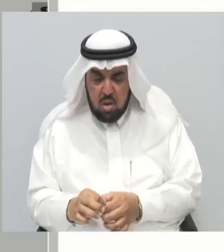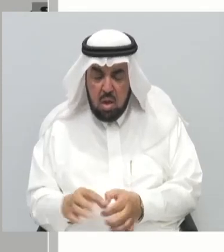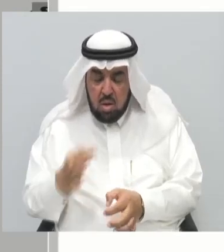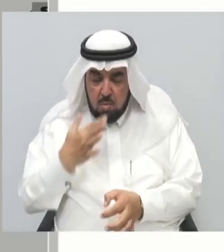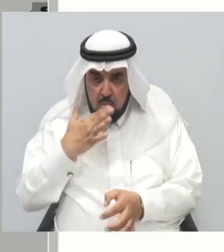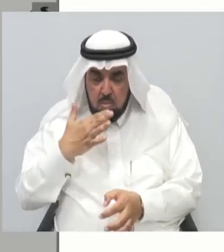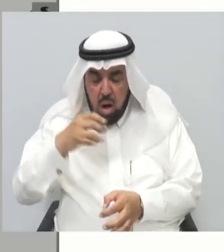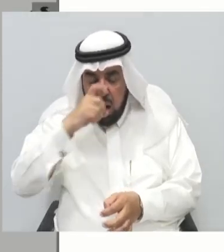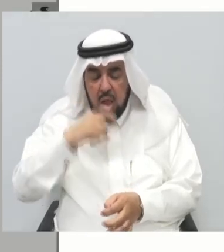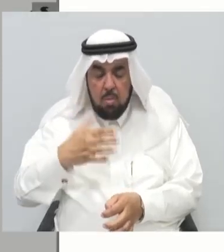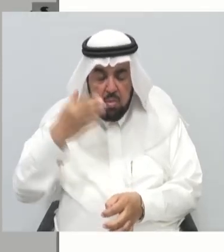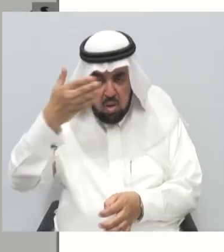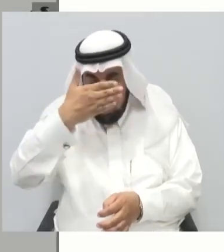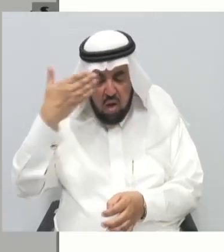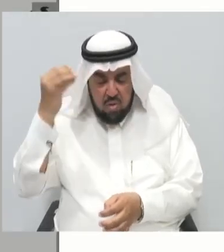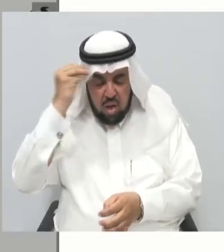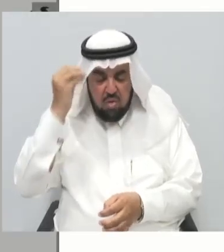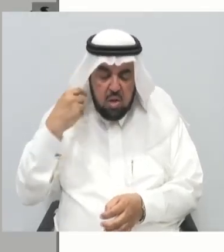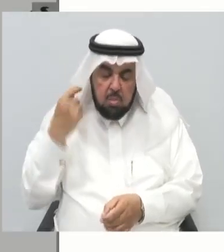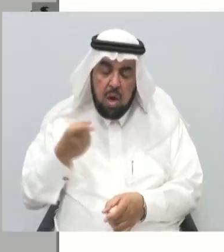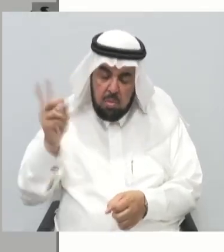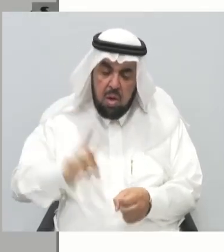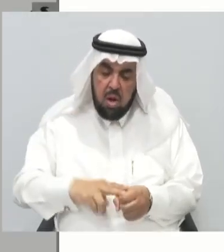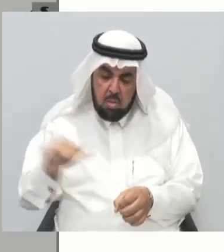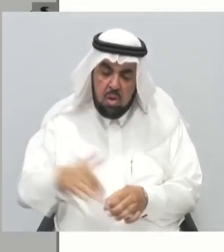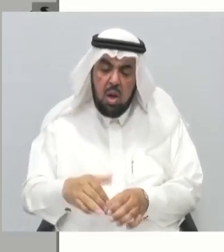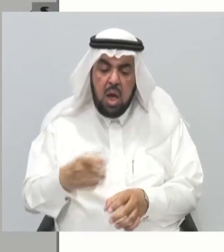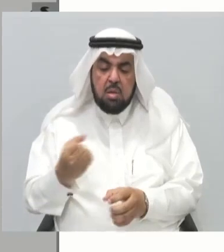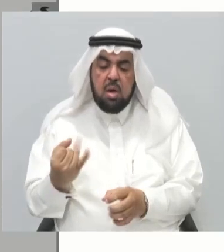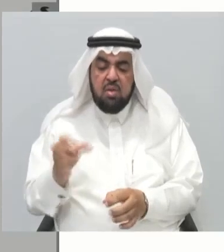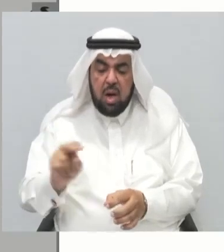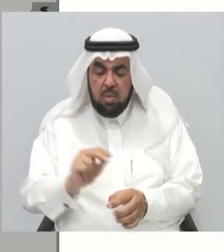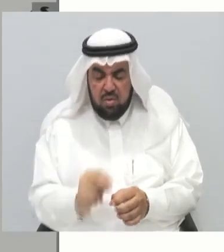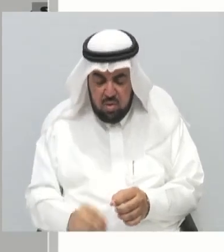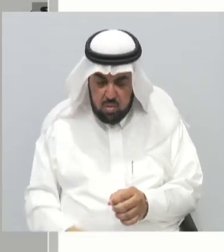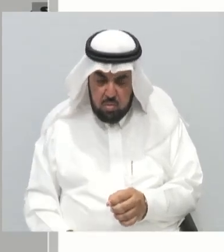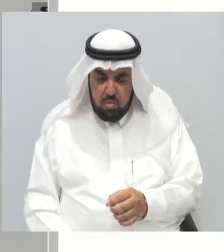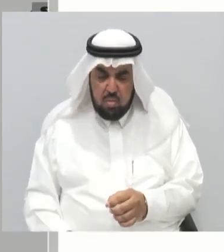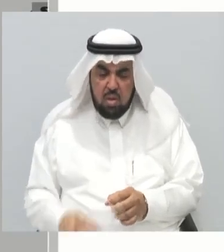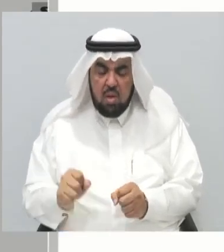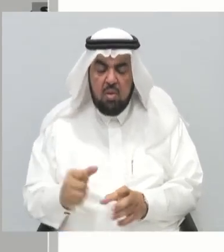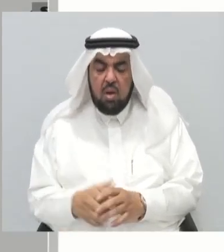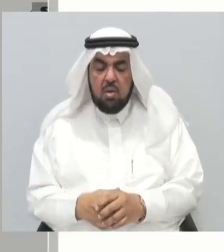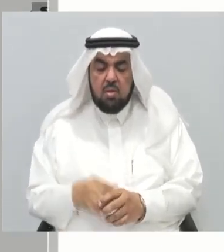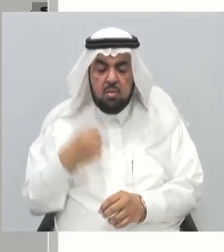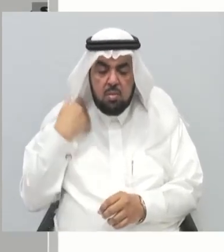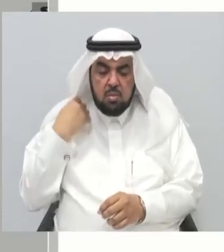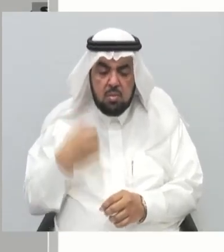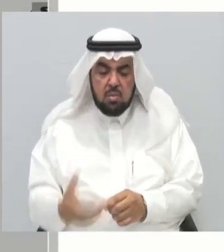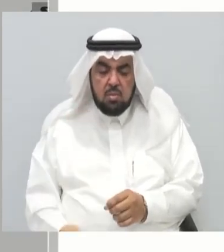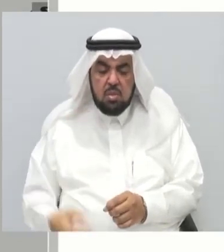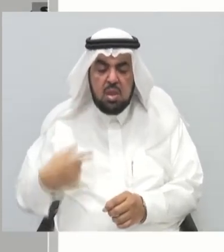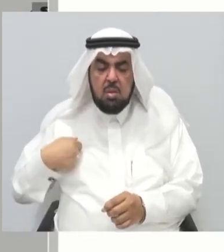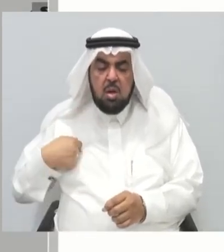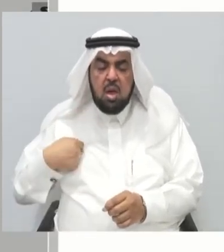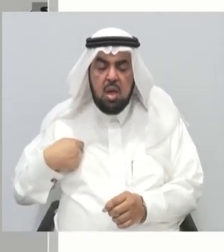يسهل علينا حفظها اذا اردنا الدخول مره اخرى حتى لا ننسى كلمه المرور بعدها نقوم بكتابه